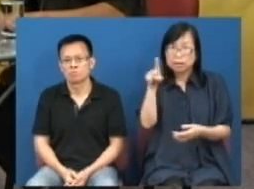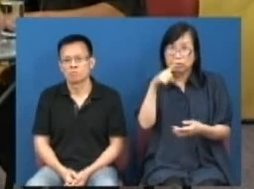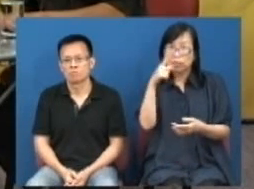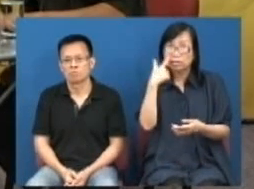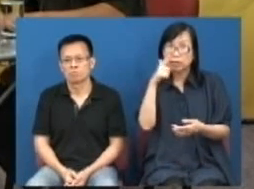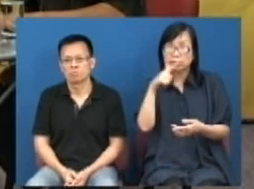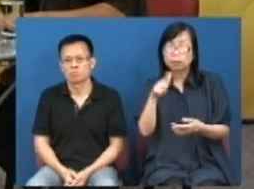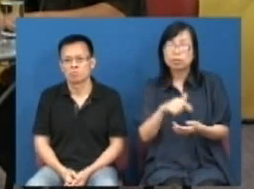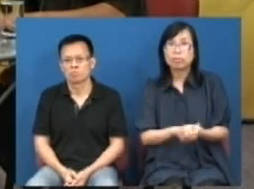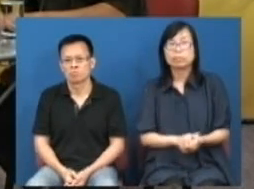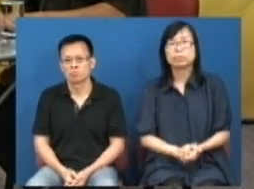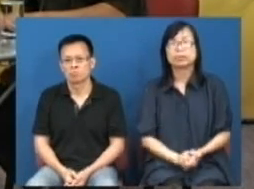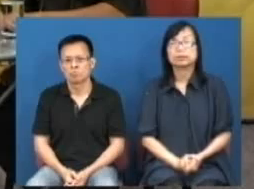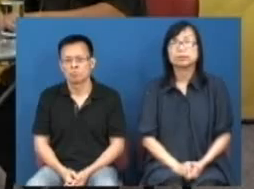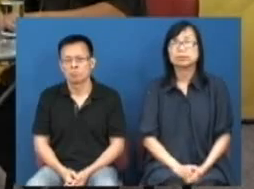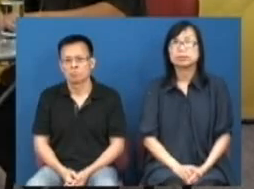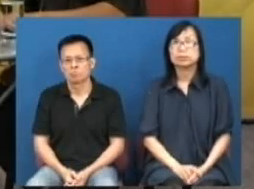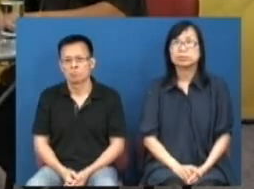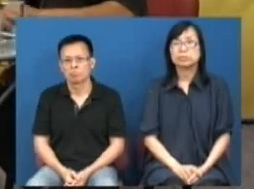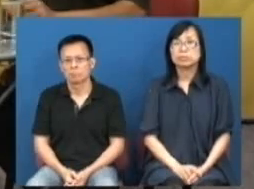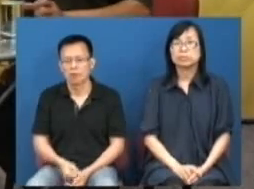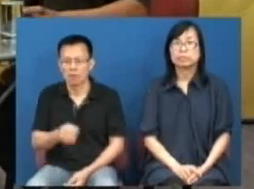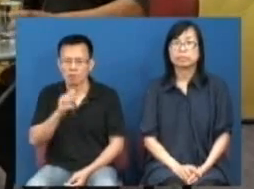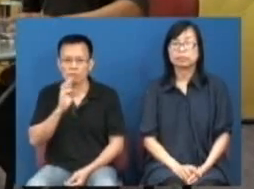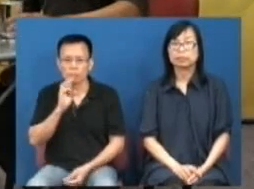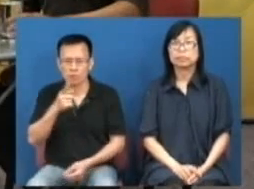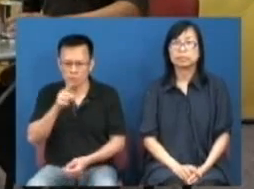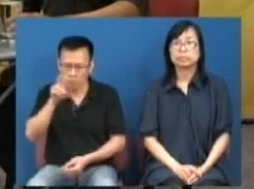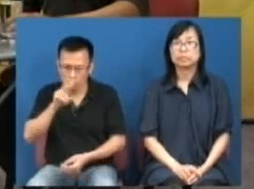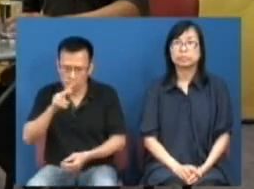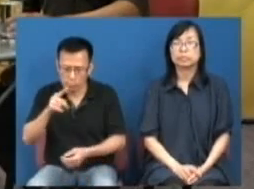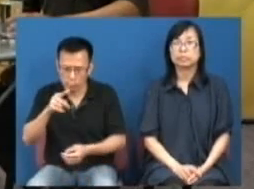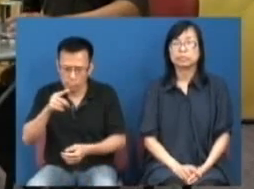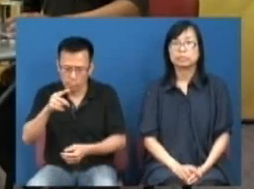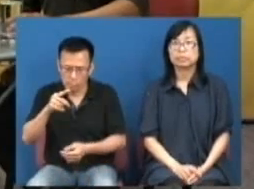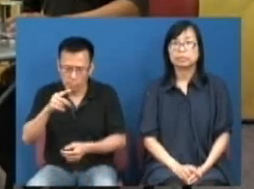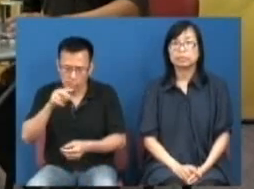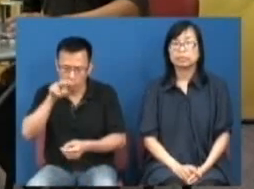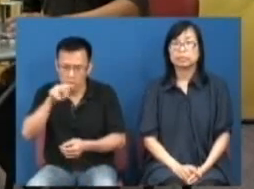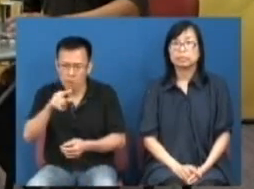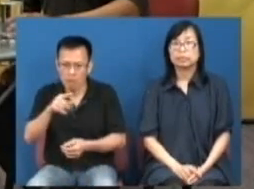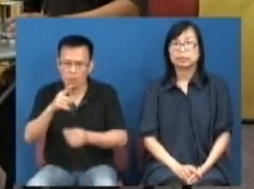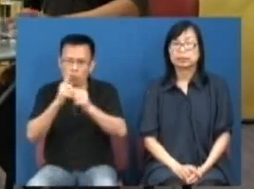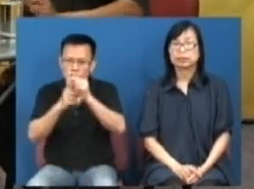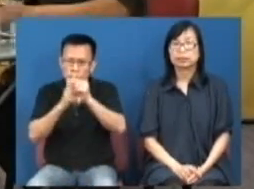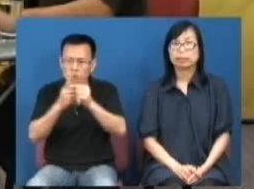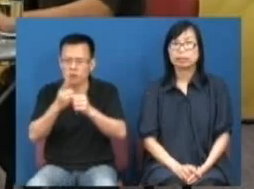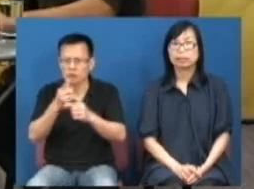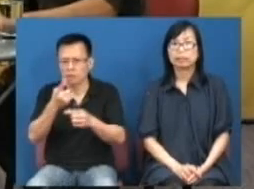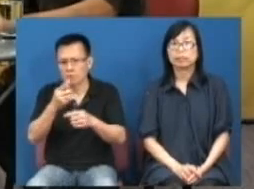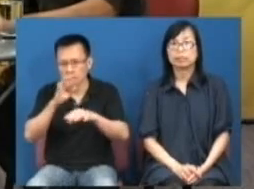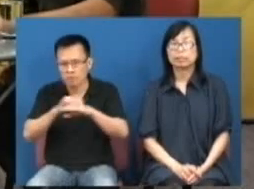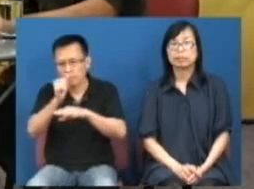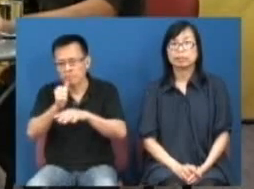喎，係嘛？ 嗱，如果我哋都話你聽點分開睇啊嘛，嗱，有時候咧中文就叻在就好處咁啊